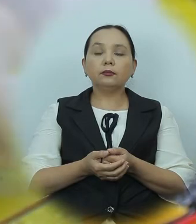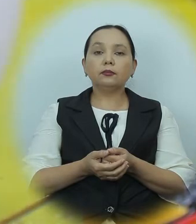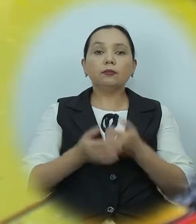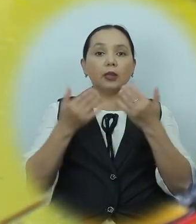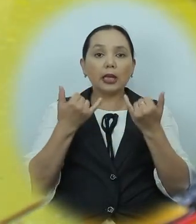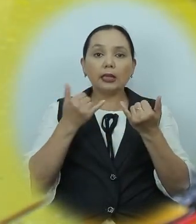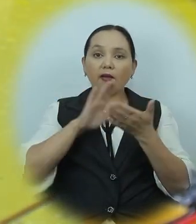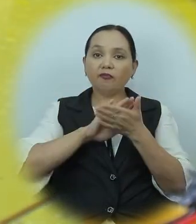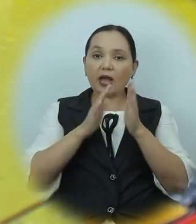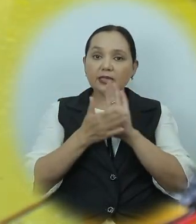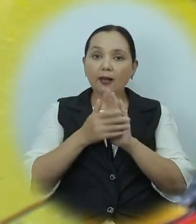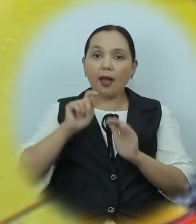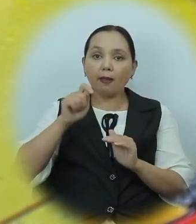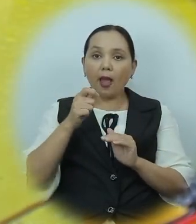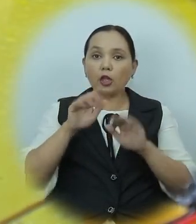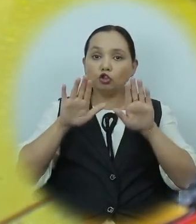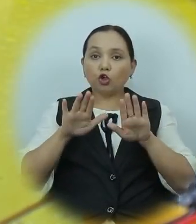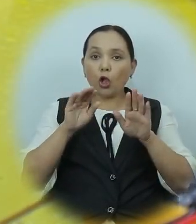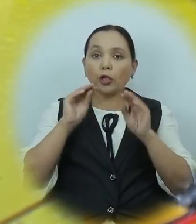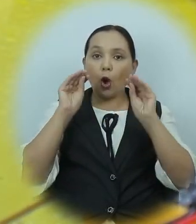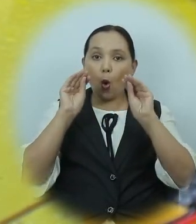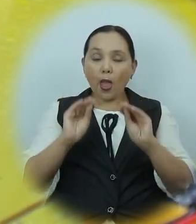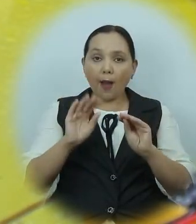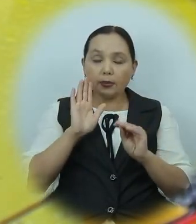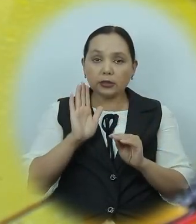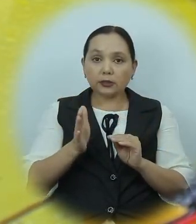Endi vaziyatlar kalitini joyiga qo'yamiz.